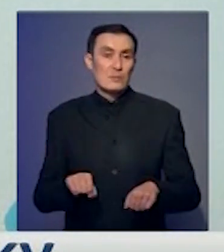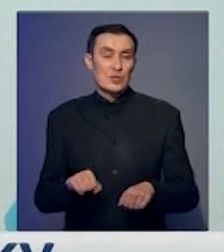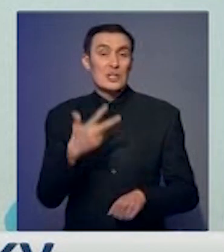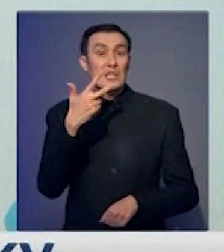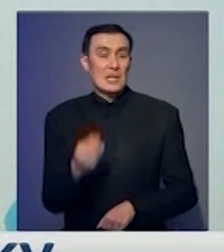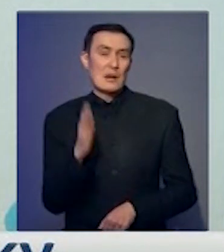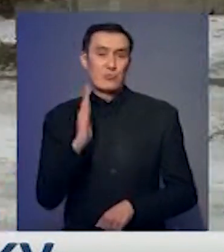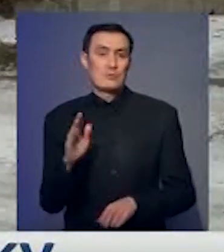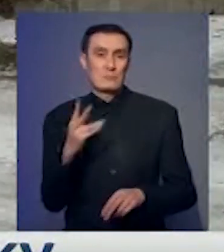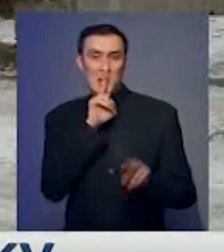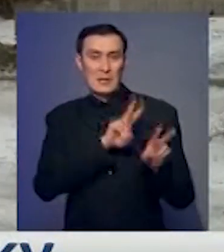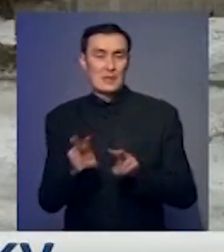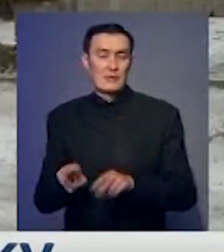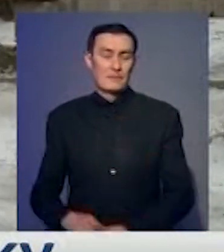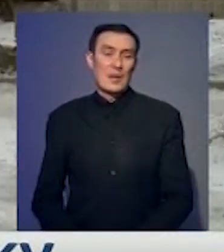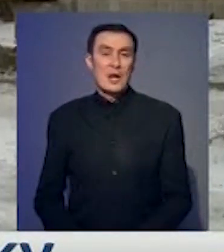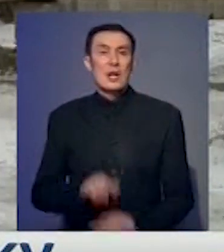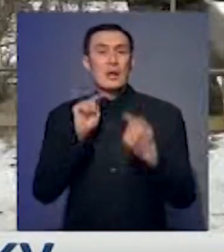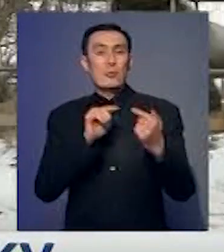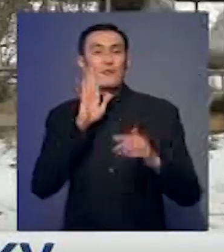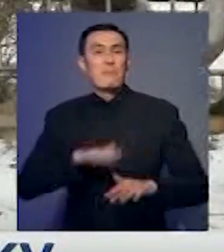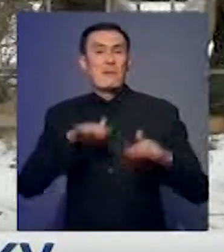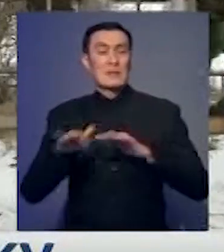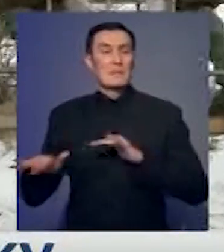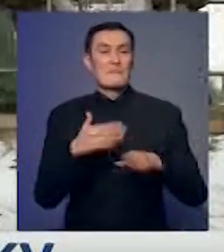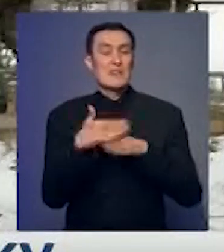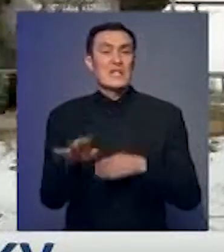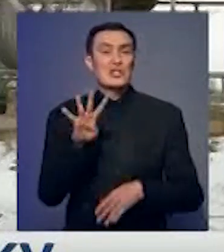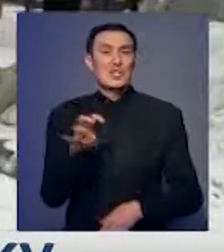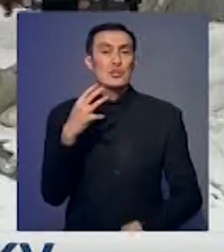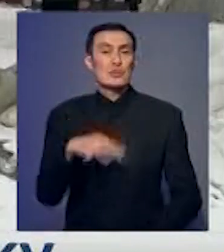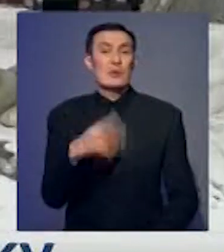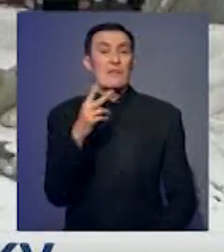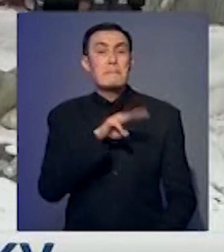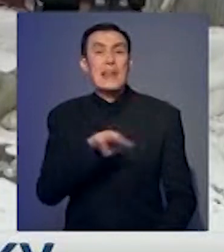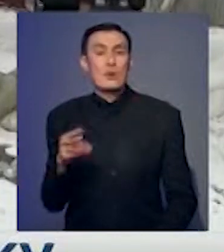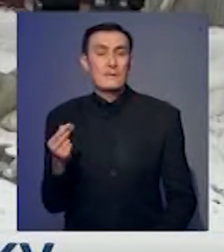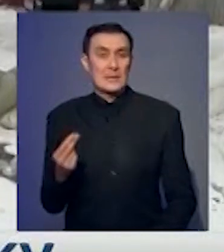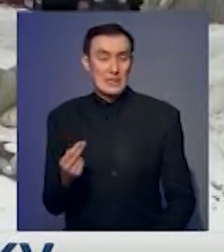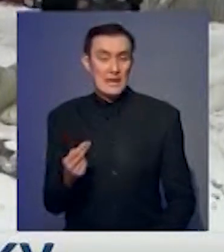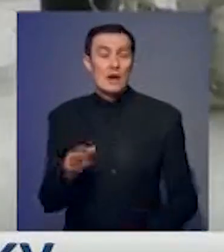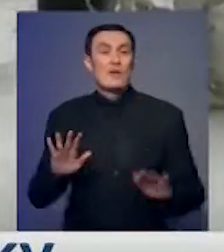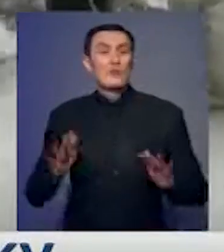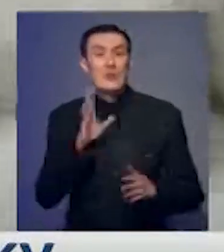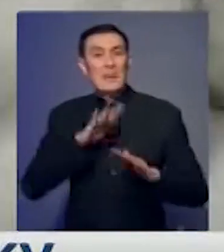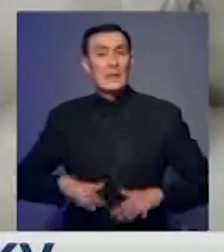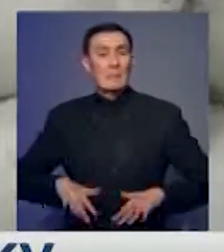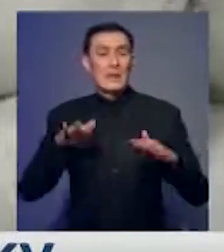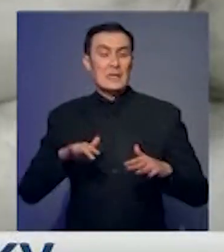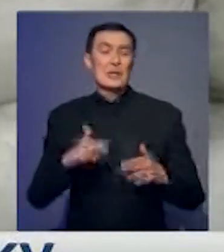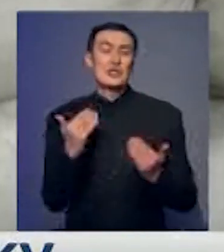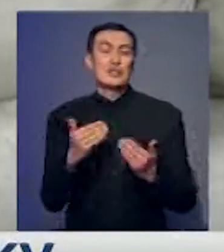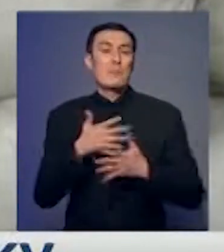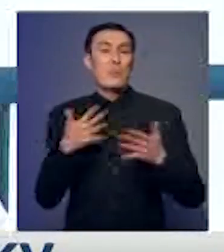дня будут корректироваться. На противопаводковые мероприятия выделено 442 миллиона тенге. На случай подтопления